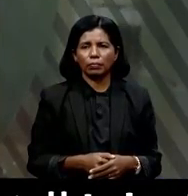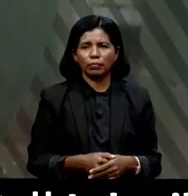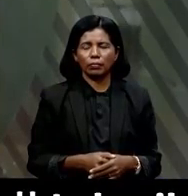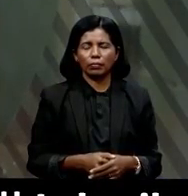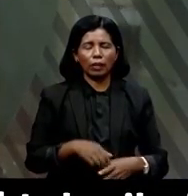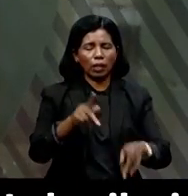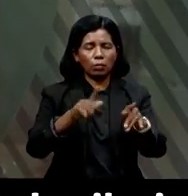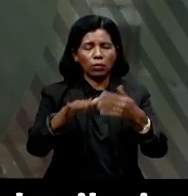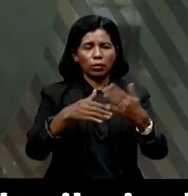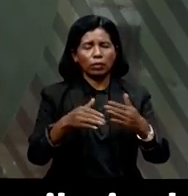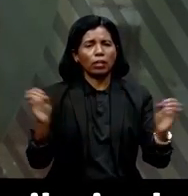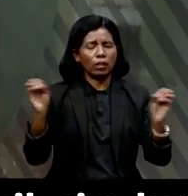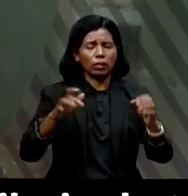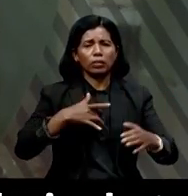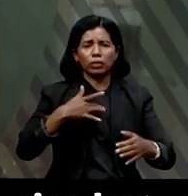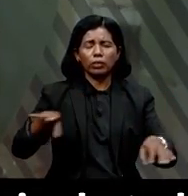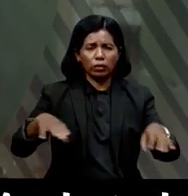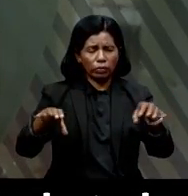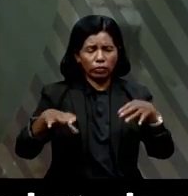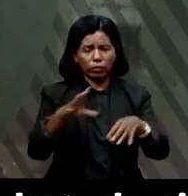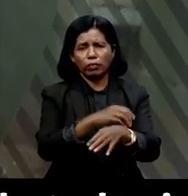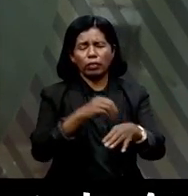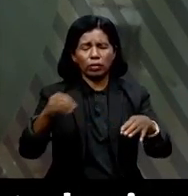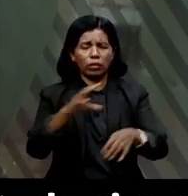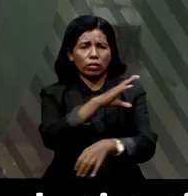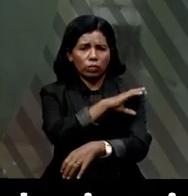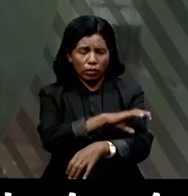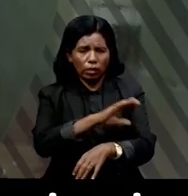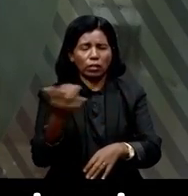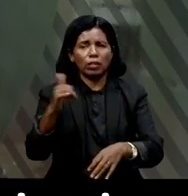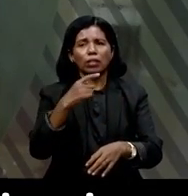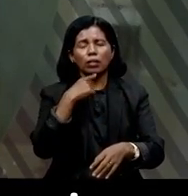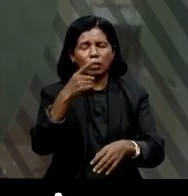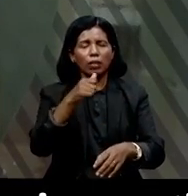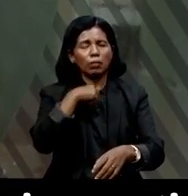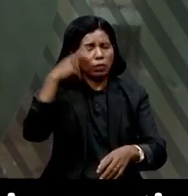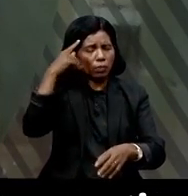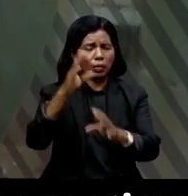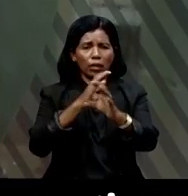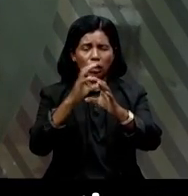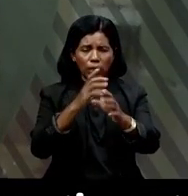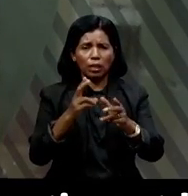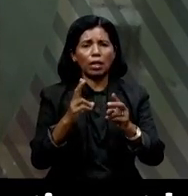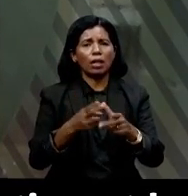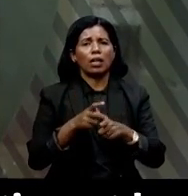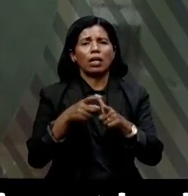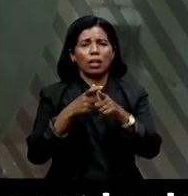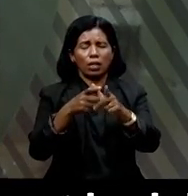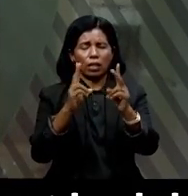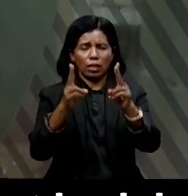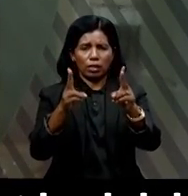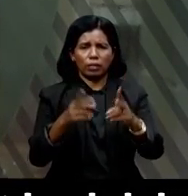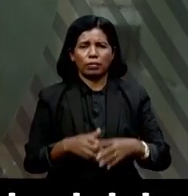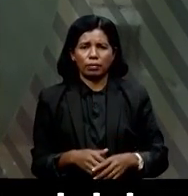Peregrinu sira lamenta servisu komisaun organizaun no parte segurança tamo orienta mo papa ne carreta hudi halai ho velocidade